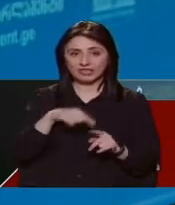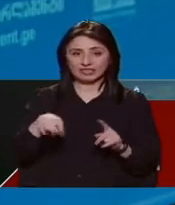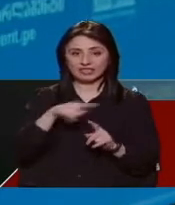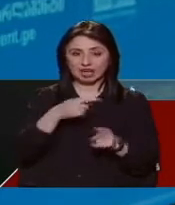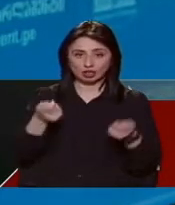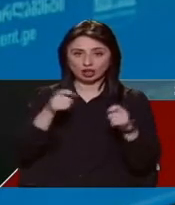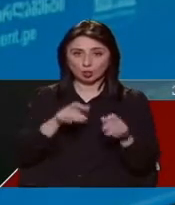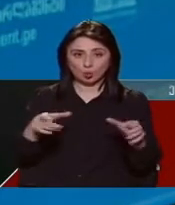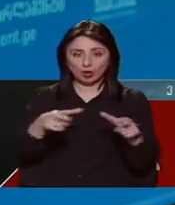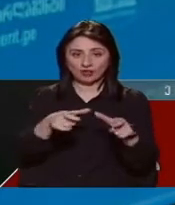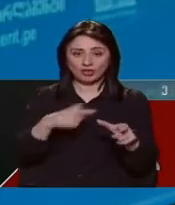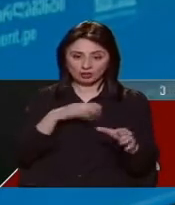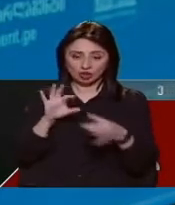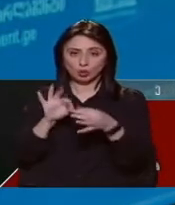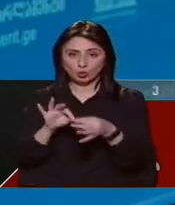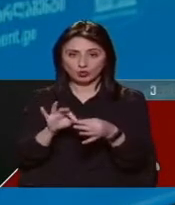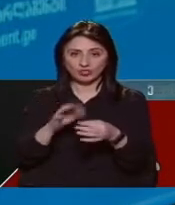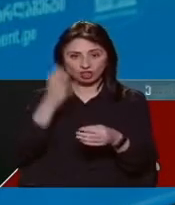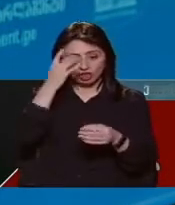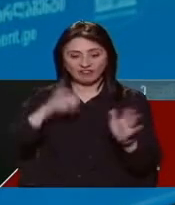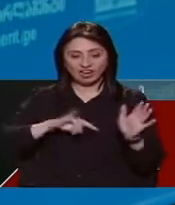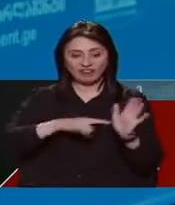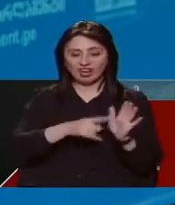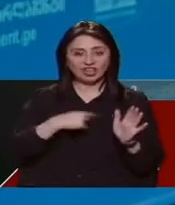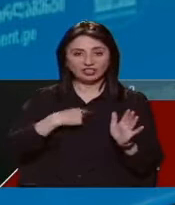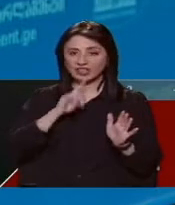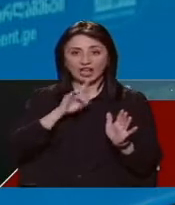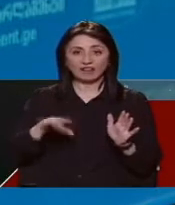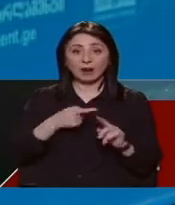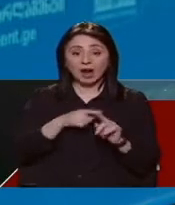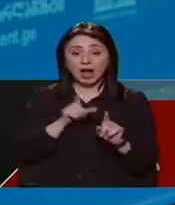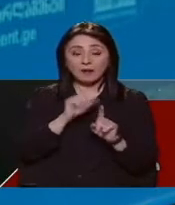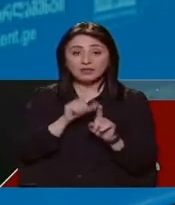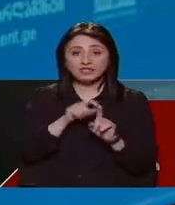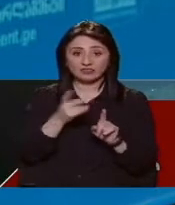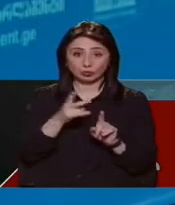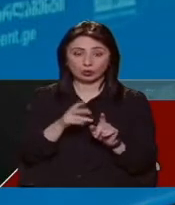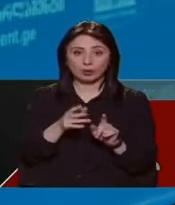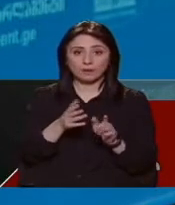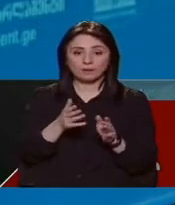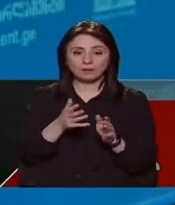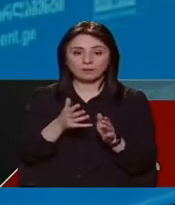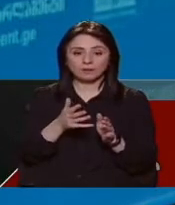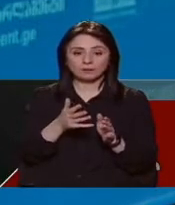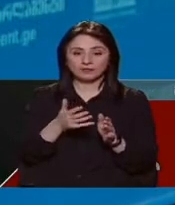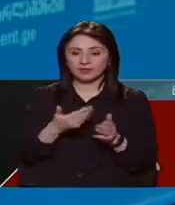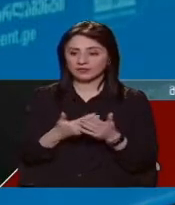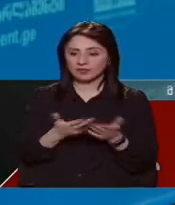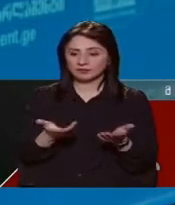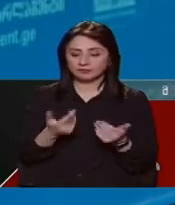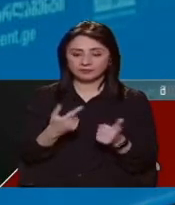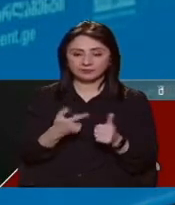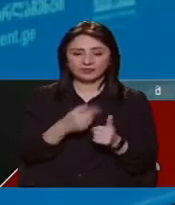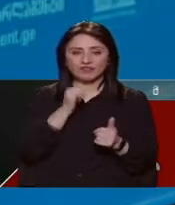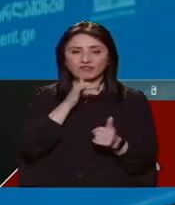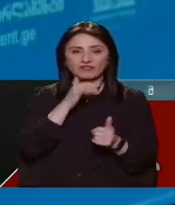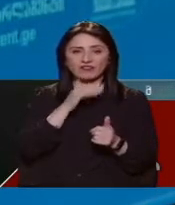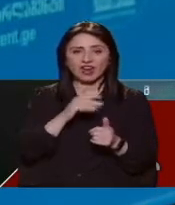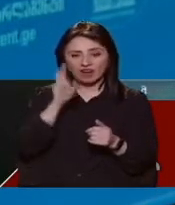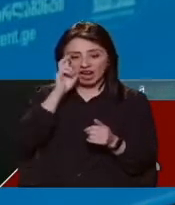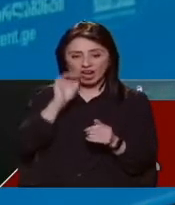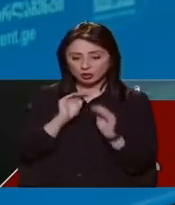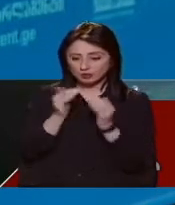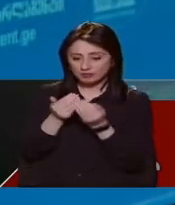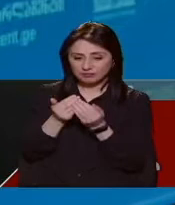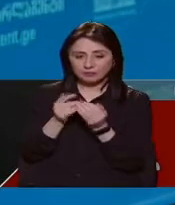შეიკრას, შეუერთდებით და არ ვიქნებით შავი ხვრელი. Აი ამეების უფრო თითქოს როგორ არის, იცით,